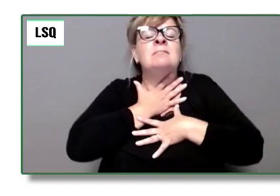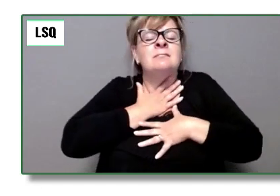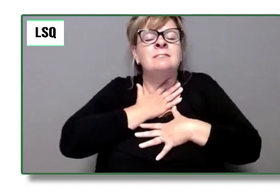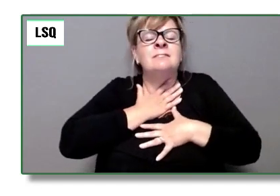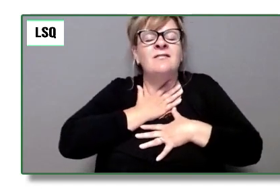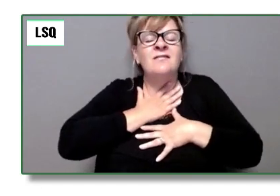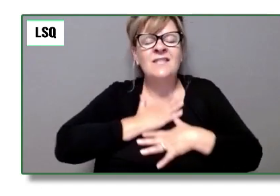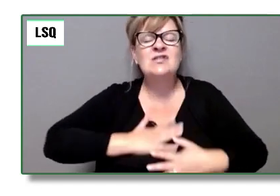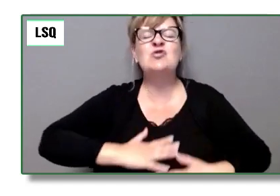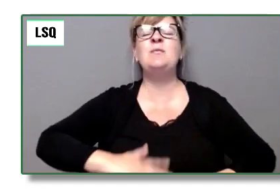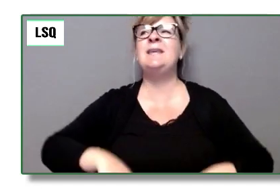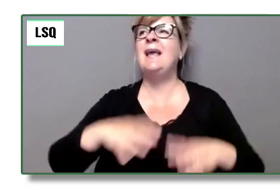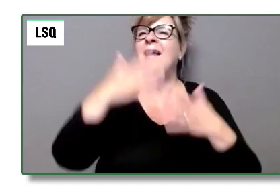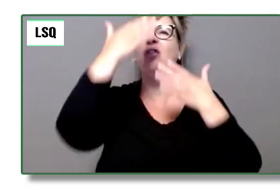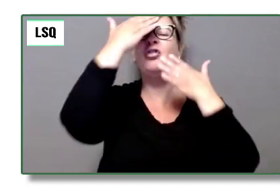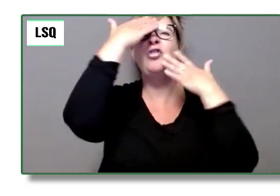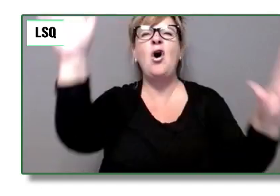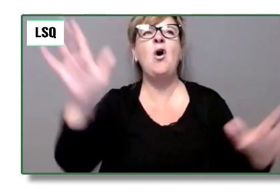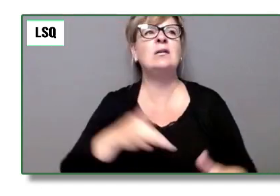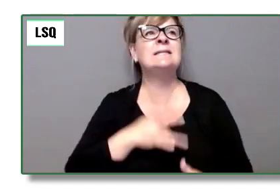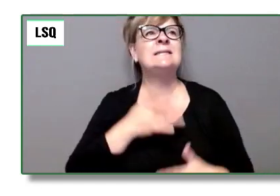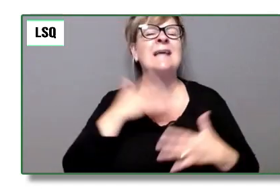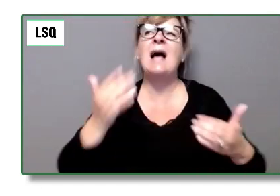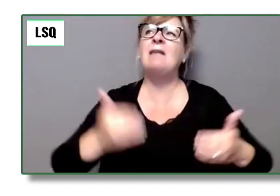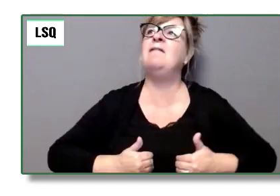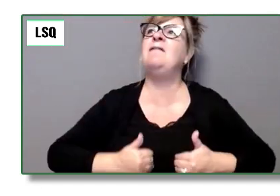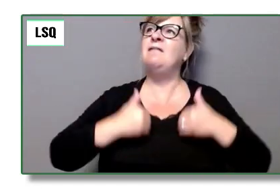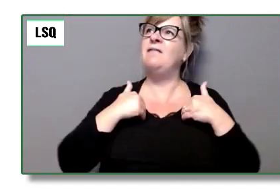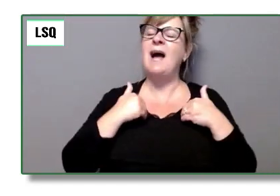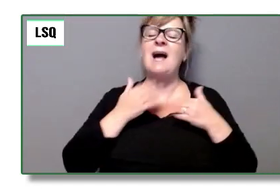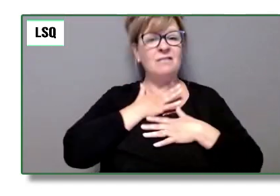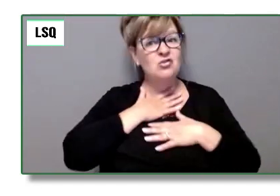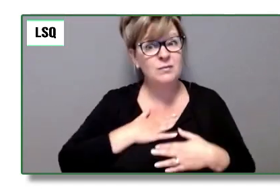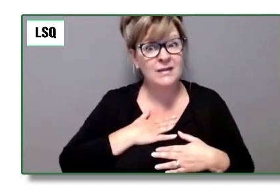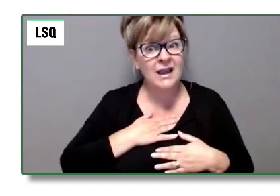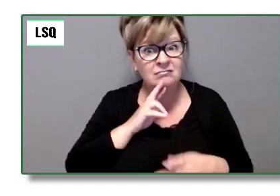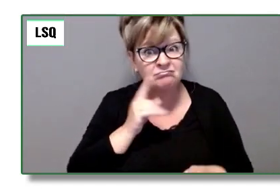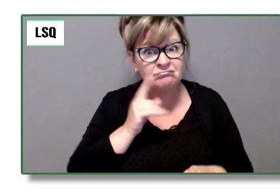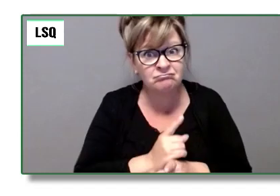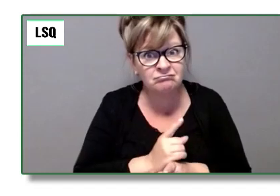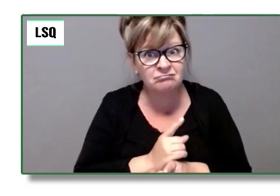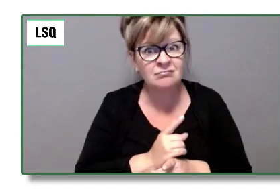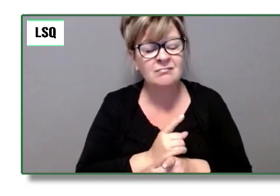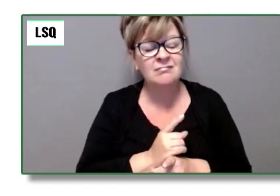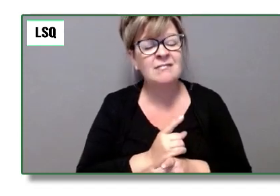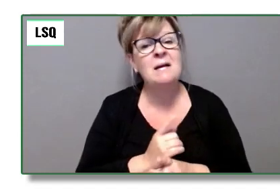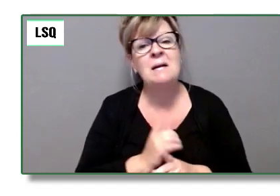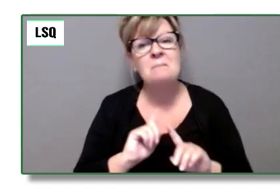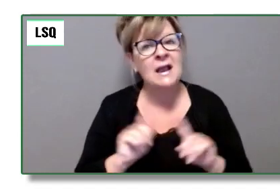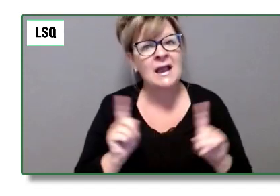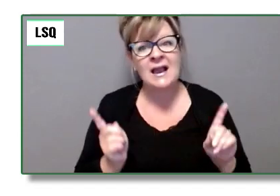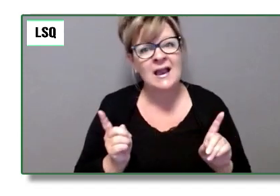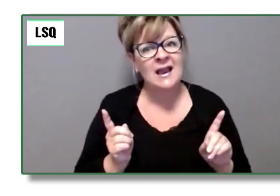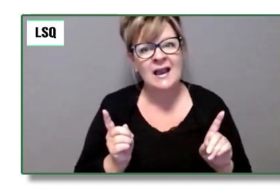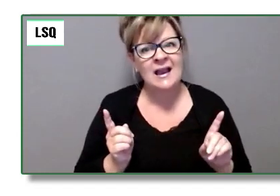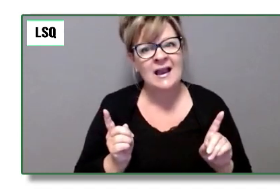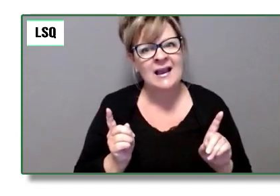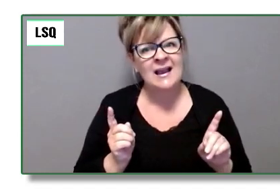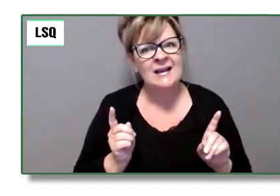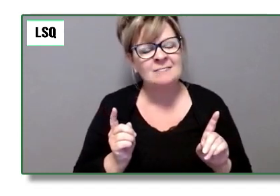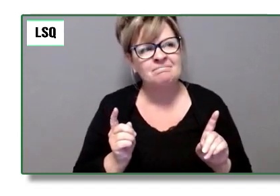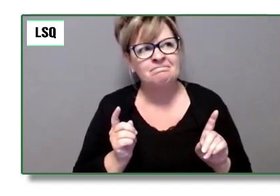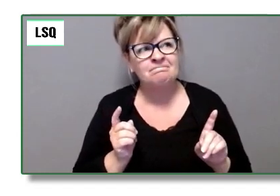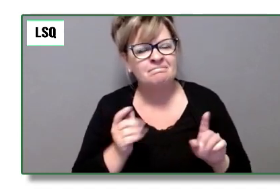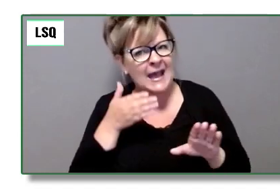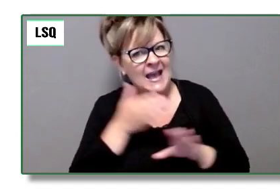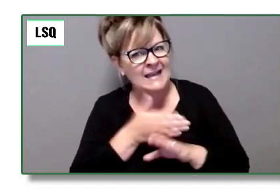qui n'a pas beaucoup été étudié. On a beaucoup parlé des sentiers qui sont accessibles aux fauteuils roulants. C'est formidable,